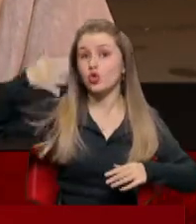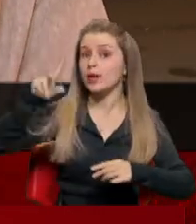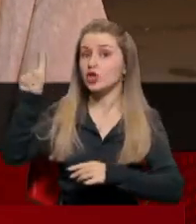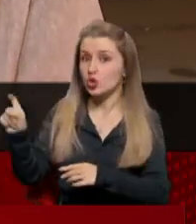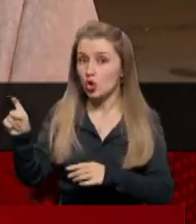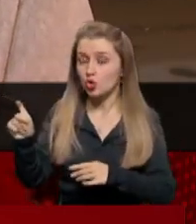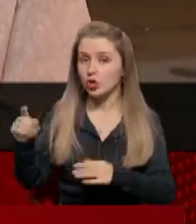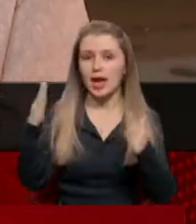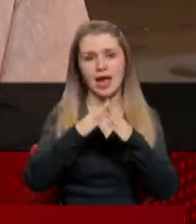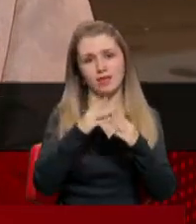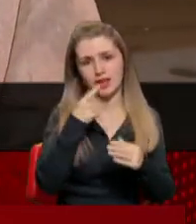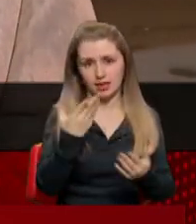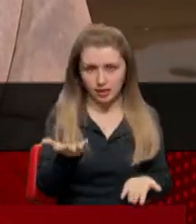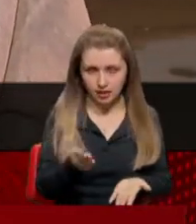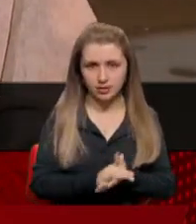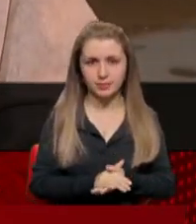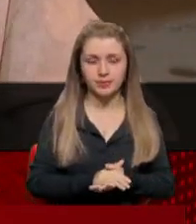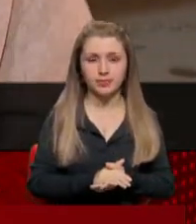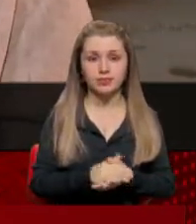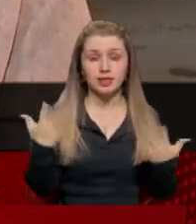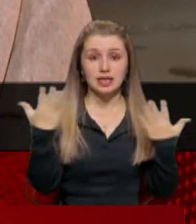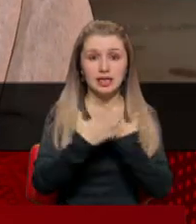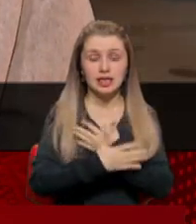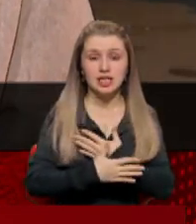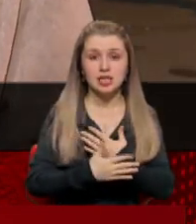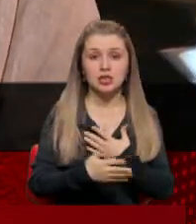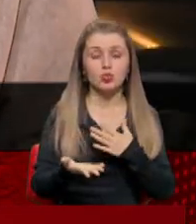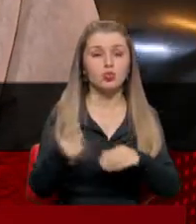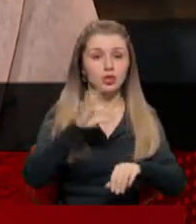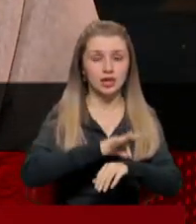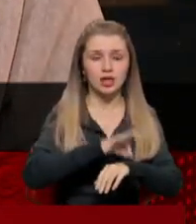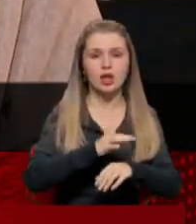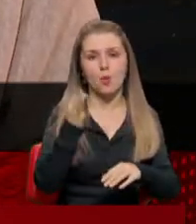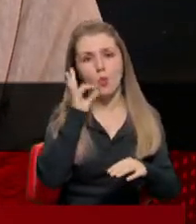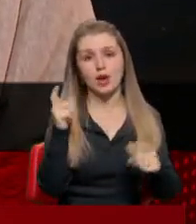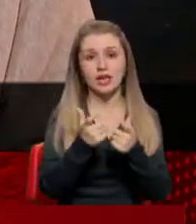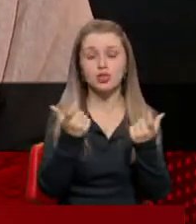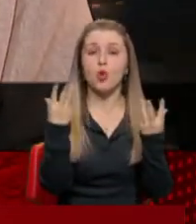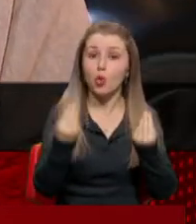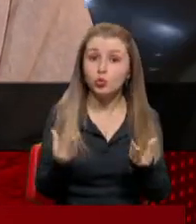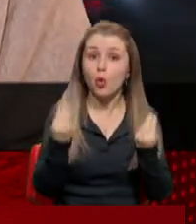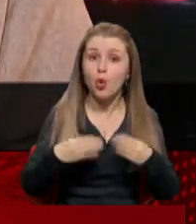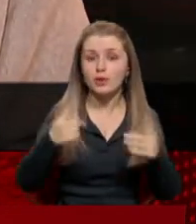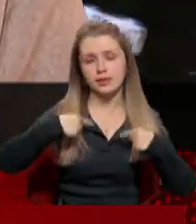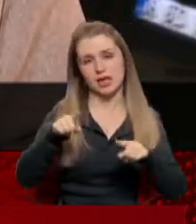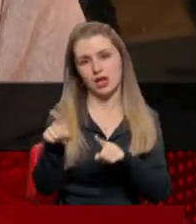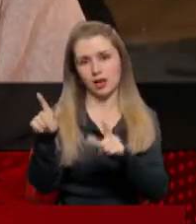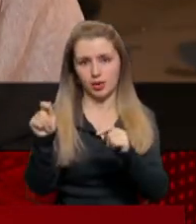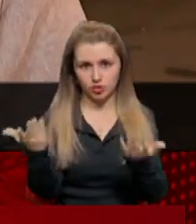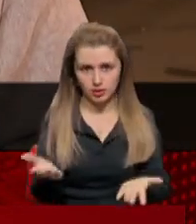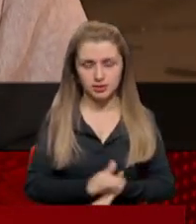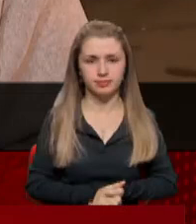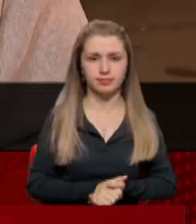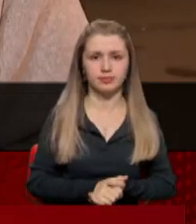sorduk. Konutuna yanıt verdi. Günün, gecenin ilerleyen dakikalarında böyle bir gelişme olur mu olmaz mı, bizler de takipçisi